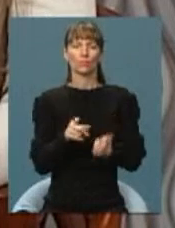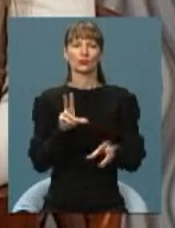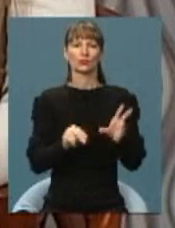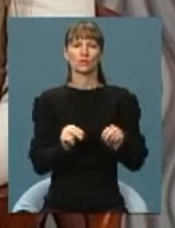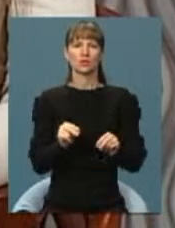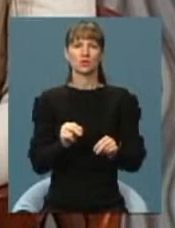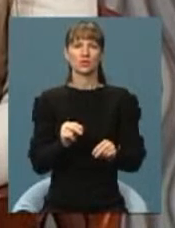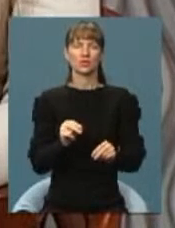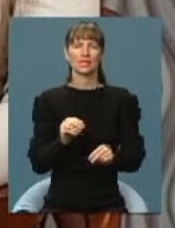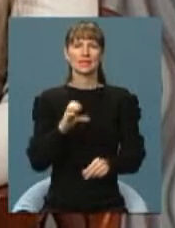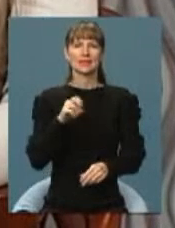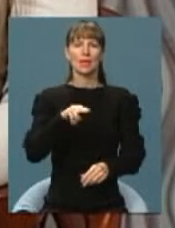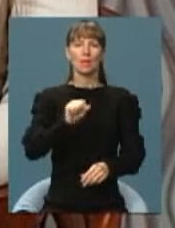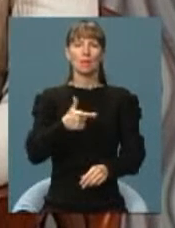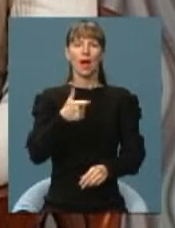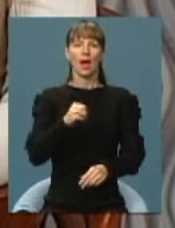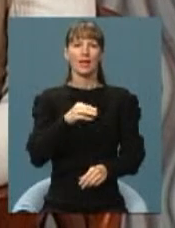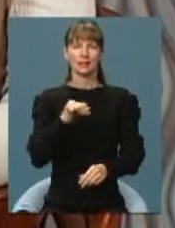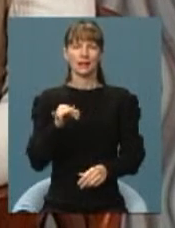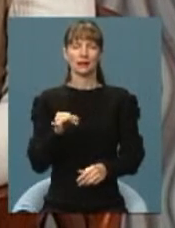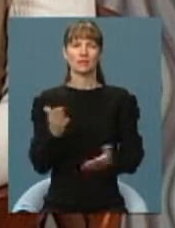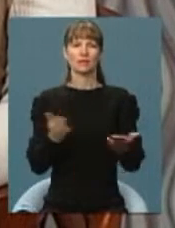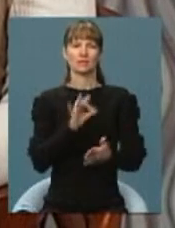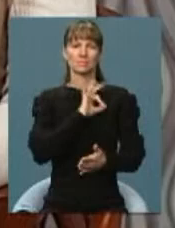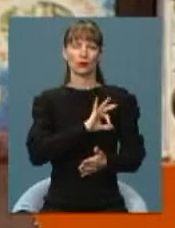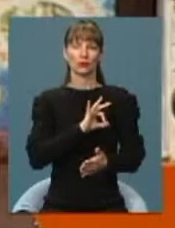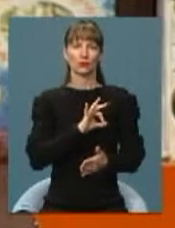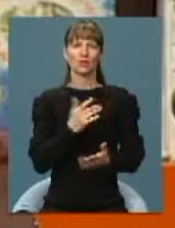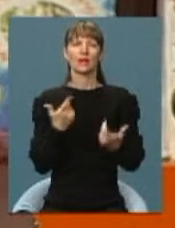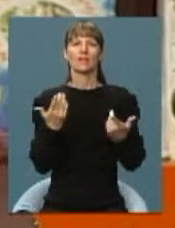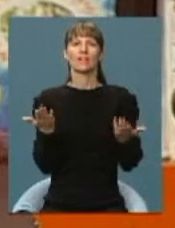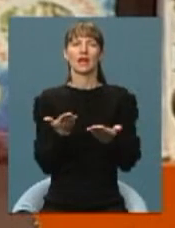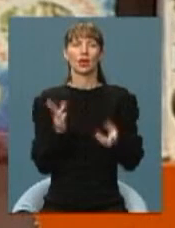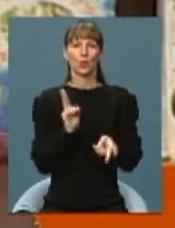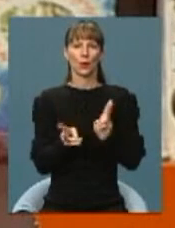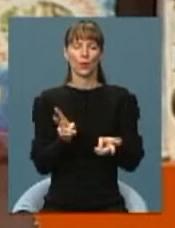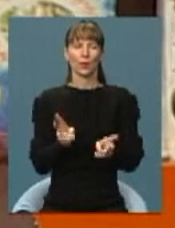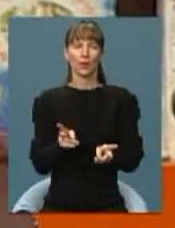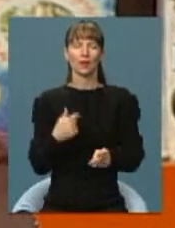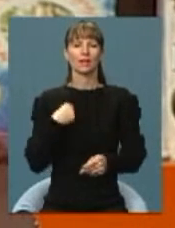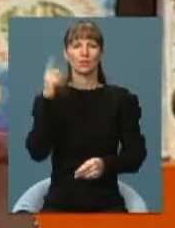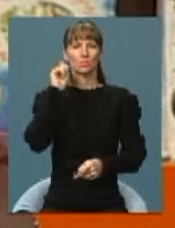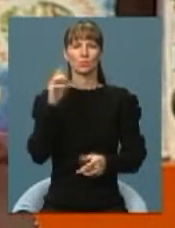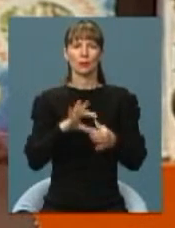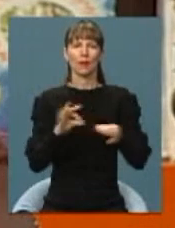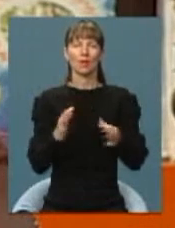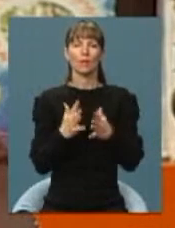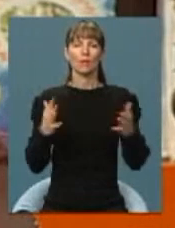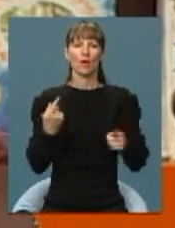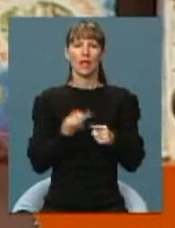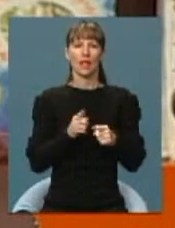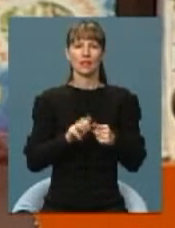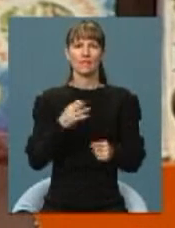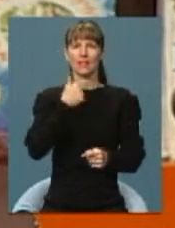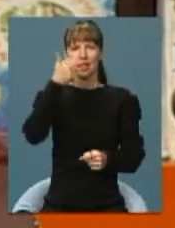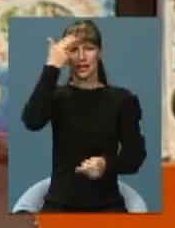спагетті – це де, в якій кухні зазвичай застосовують? Я думаю, что спагетти больше это в итальянской,